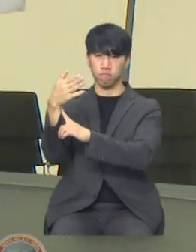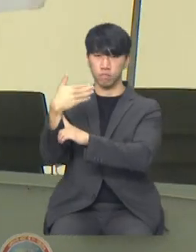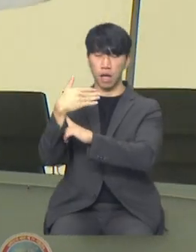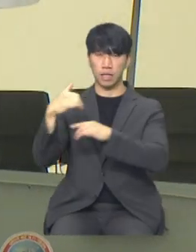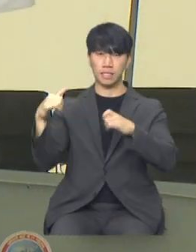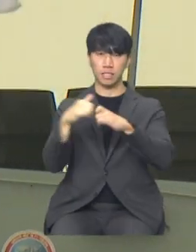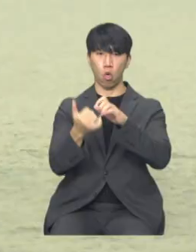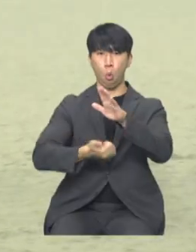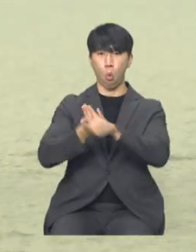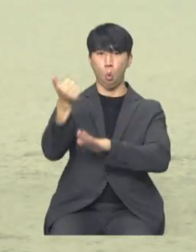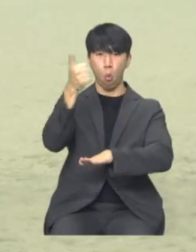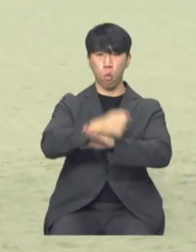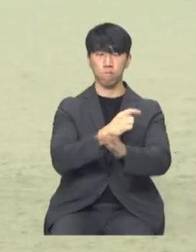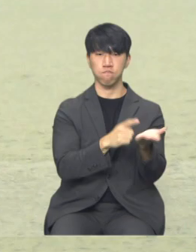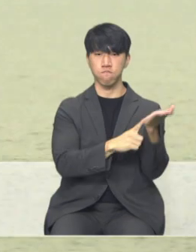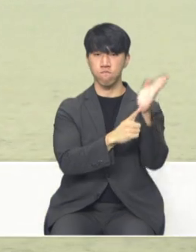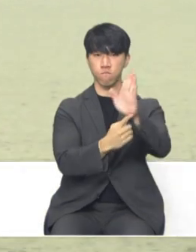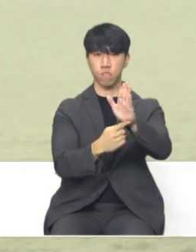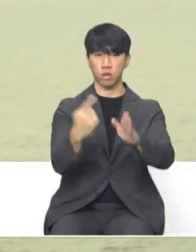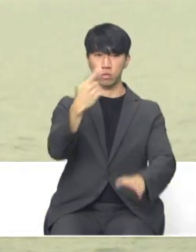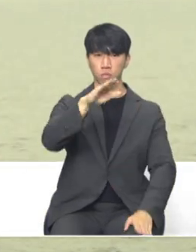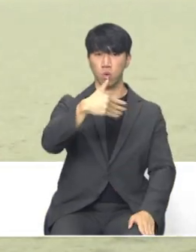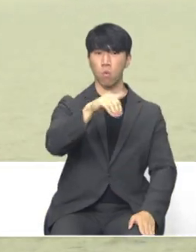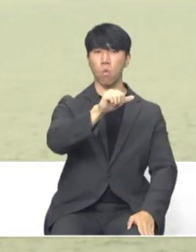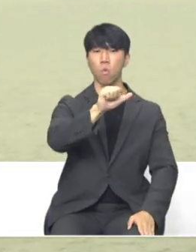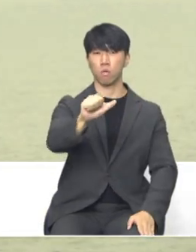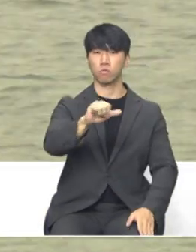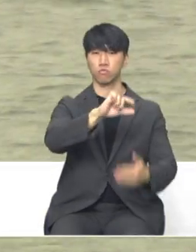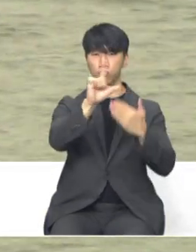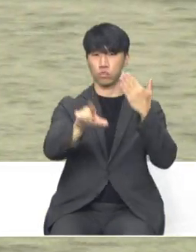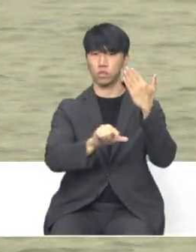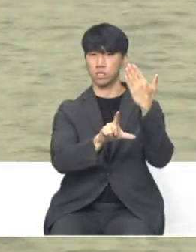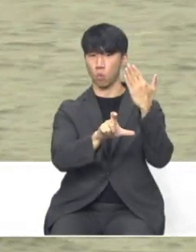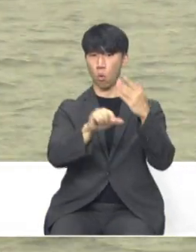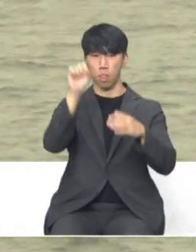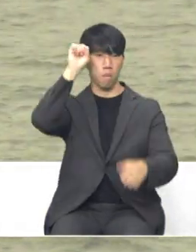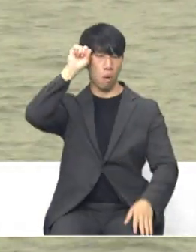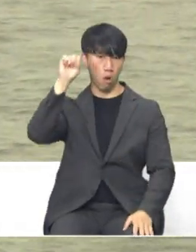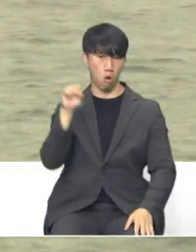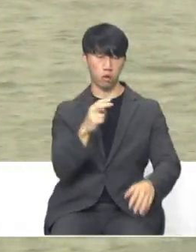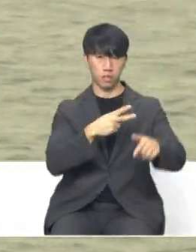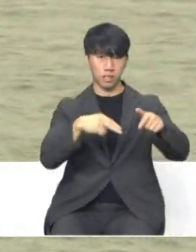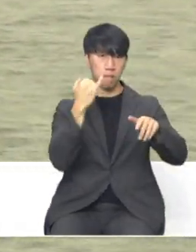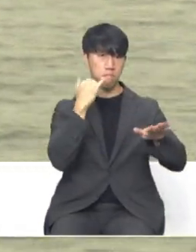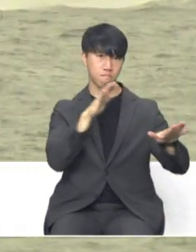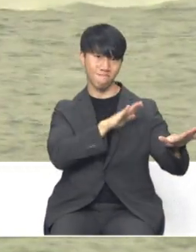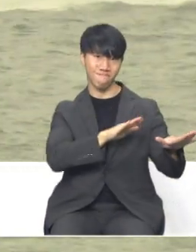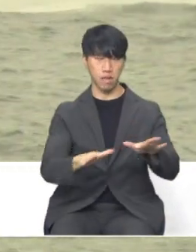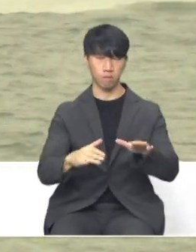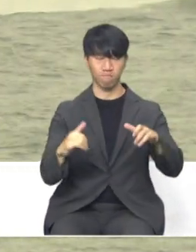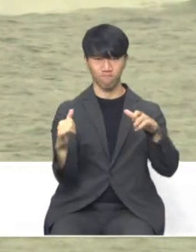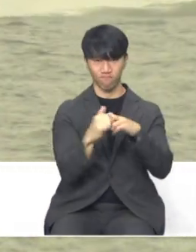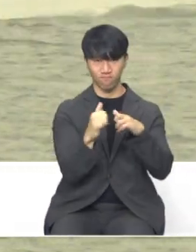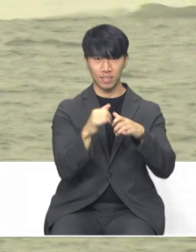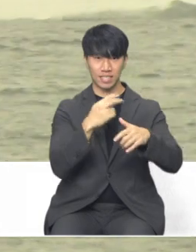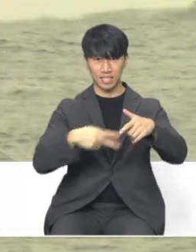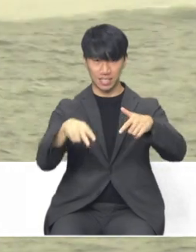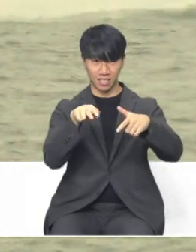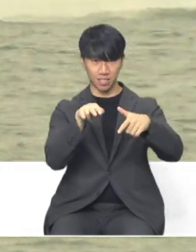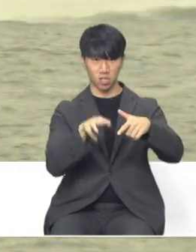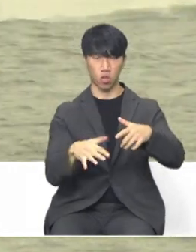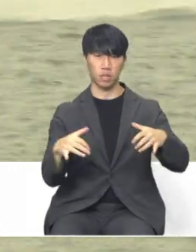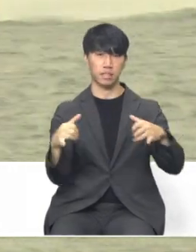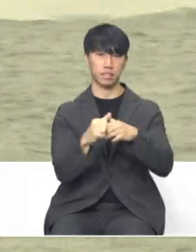성공을 알립니다. 지난 1950년 9월 15일 새벽 인천 앞바다에서 펼쳐진 인천